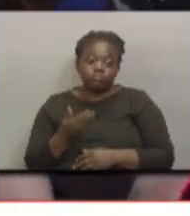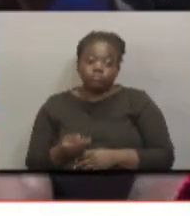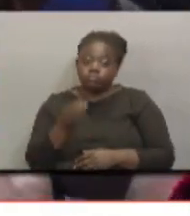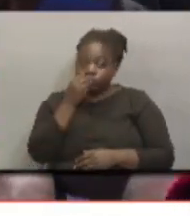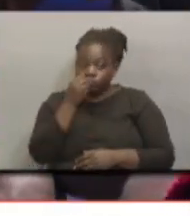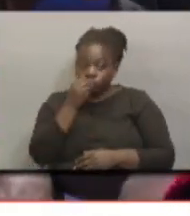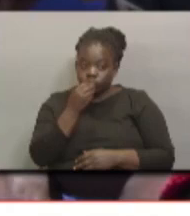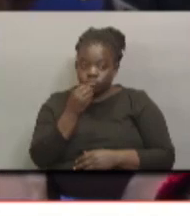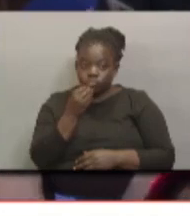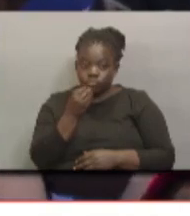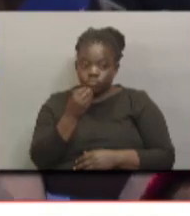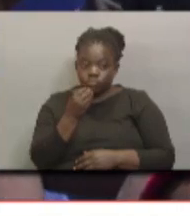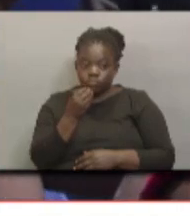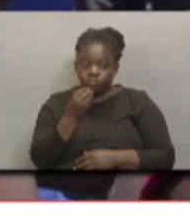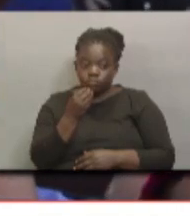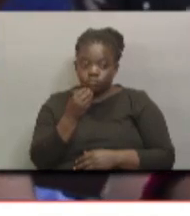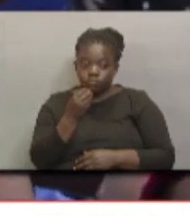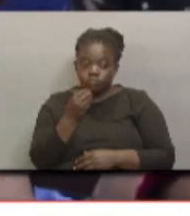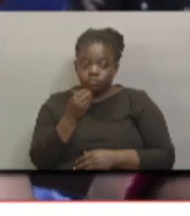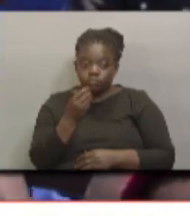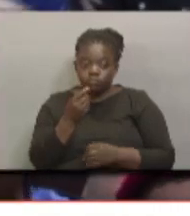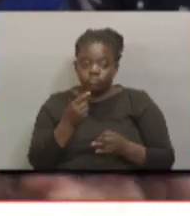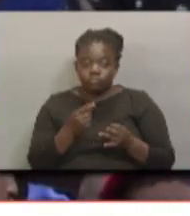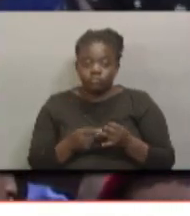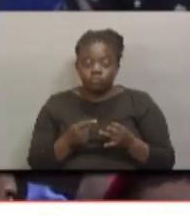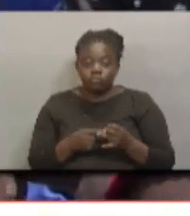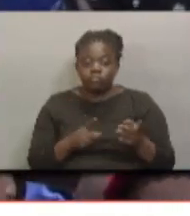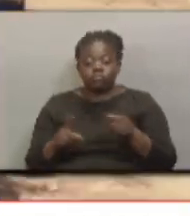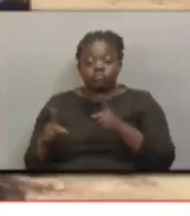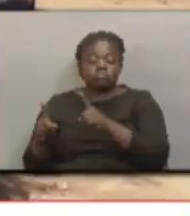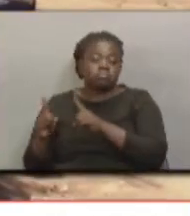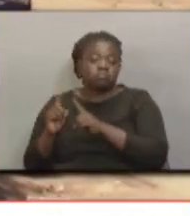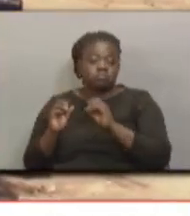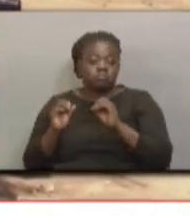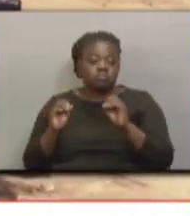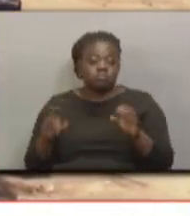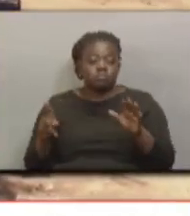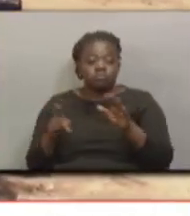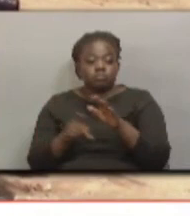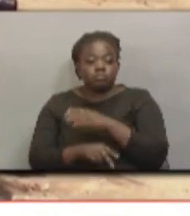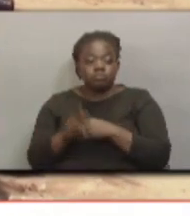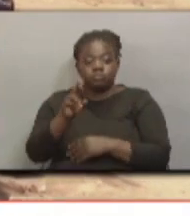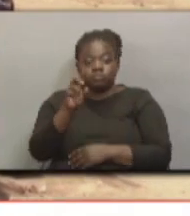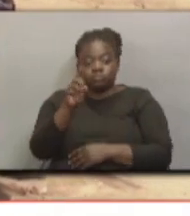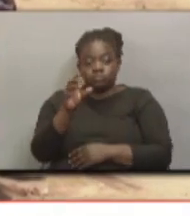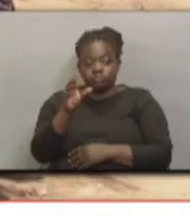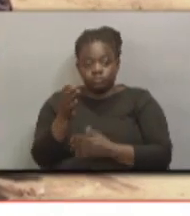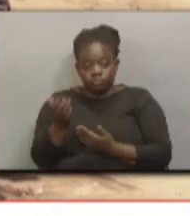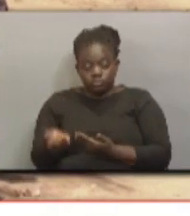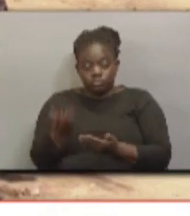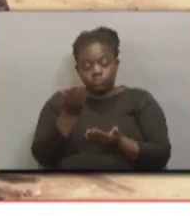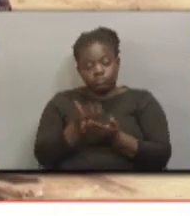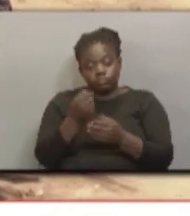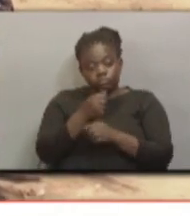to eat. Two, insecurity. Yamyuka RDC, Joseph Mukasa, asabye